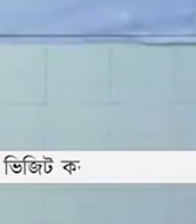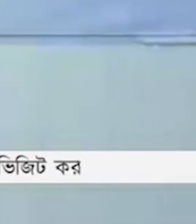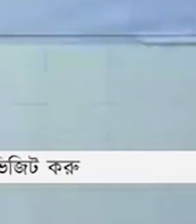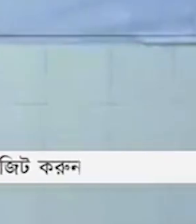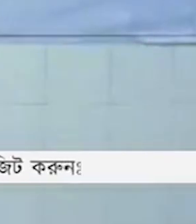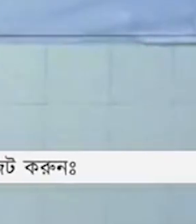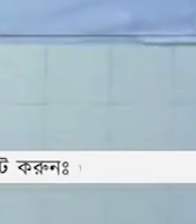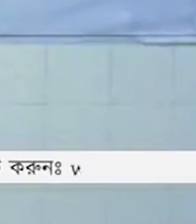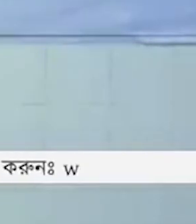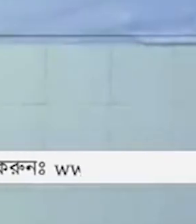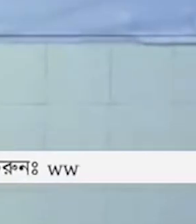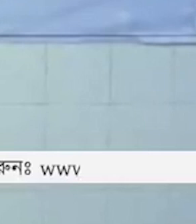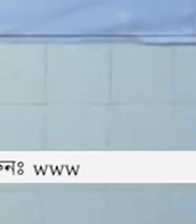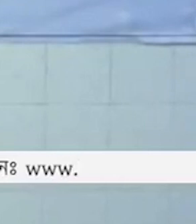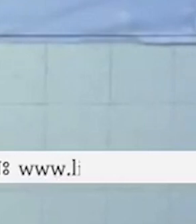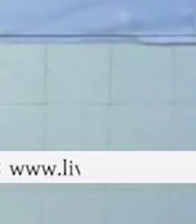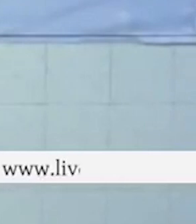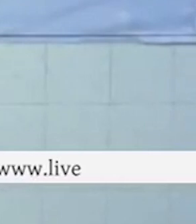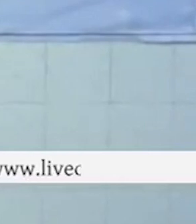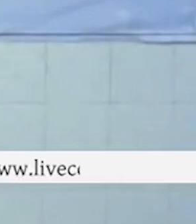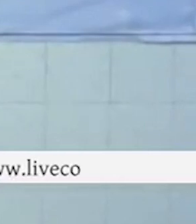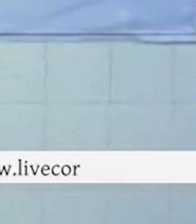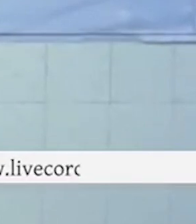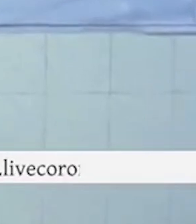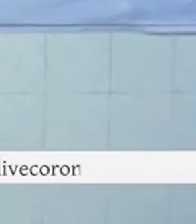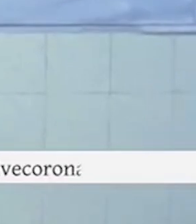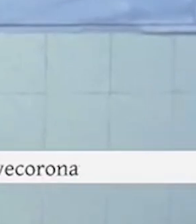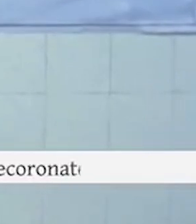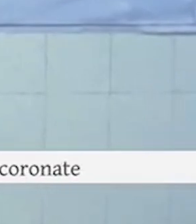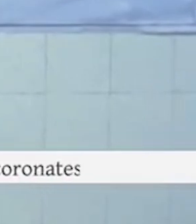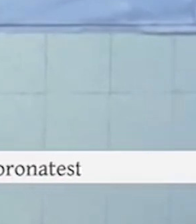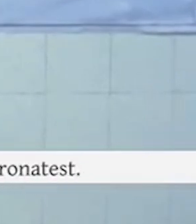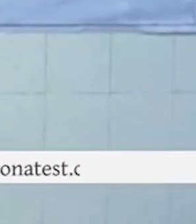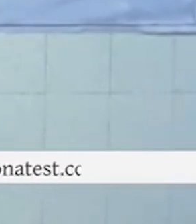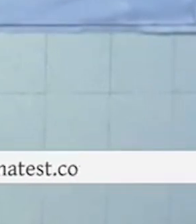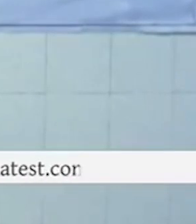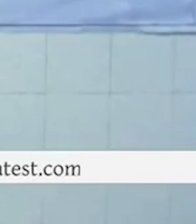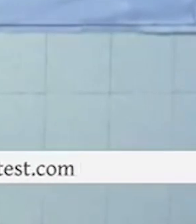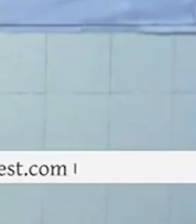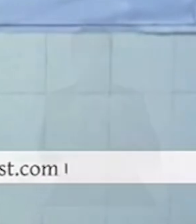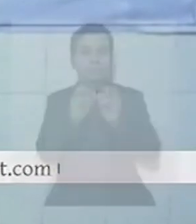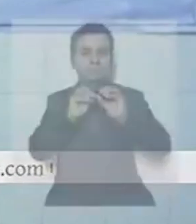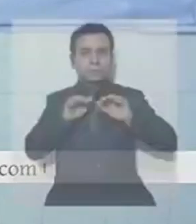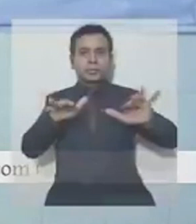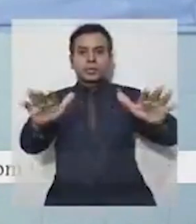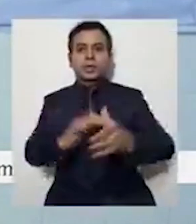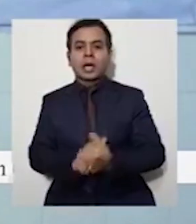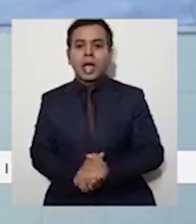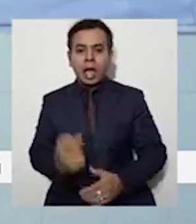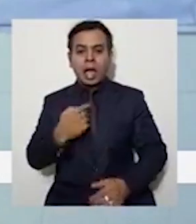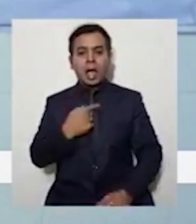কোভিড-19 মহামারীতে আক্রান্ত। তারপর আমরা সকলে মিলে যার যার অবস্থান থেকে এই